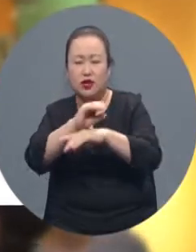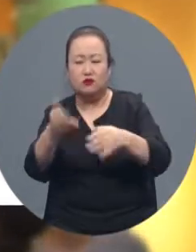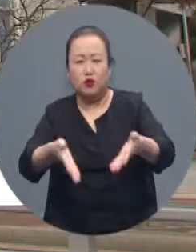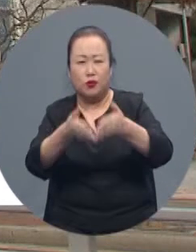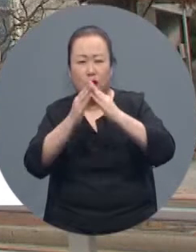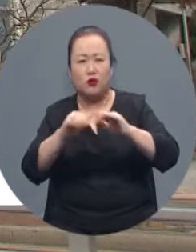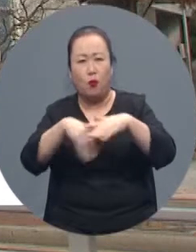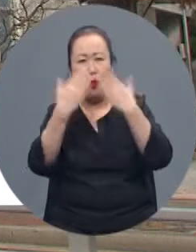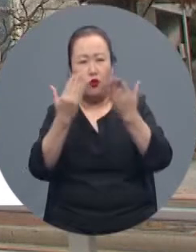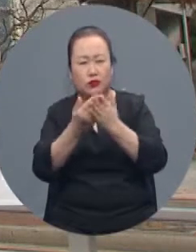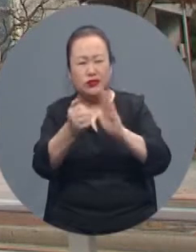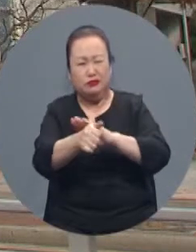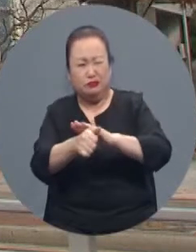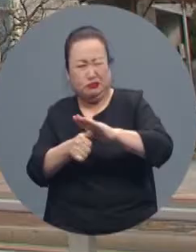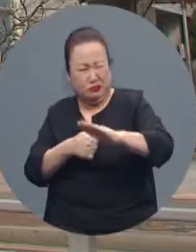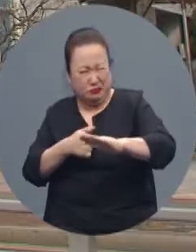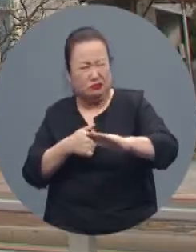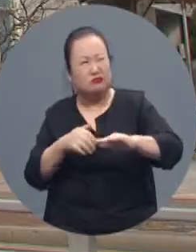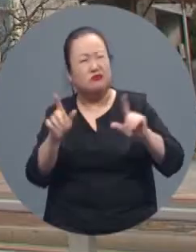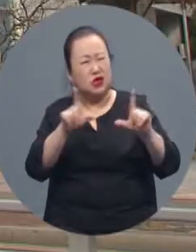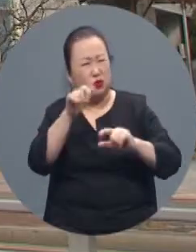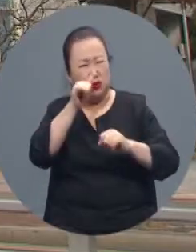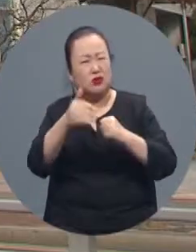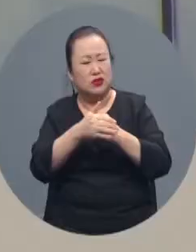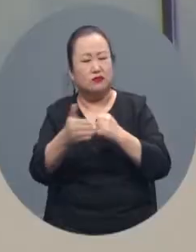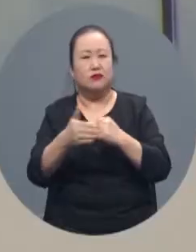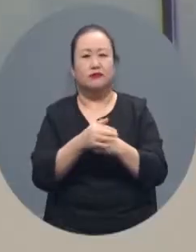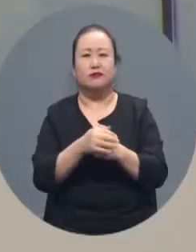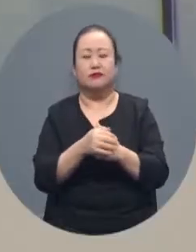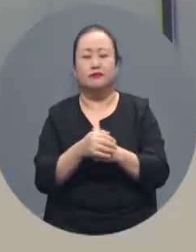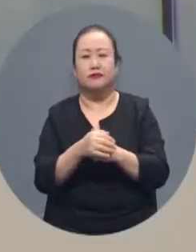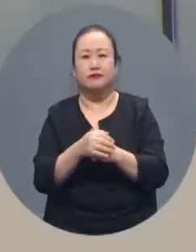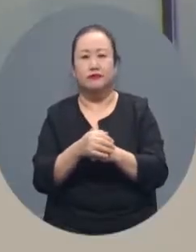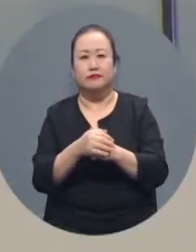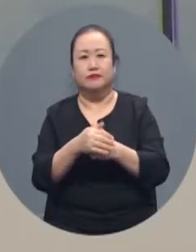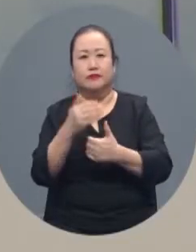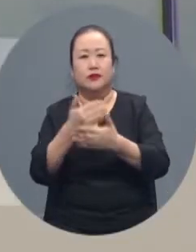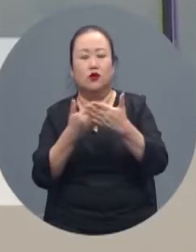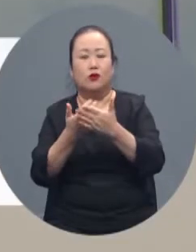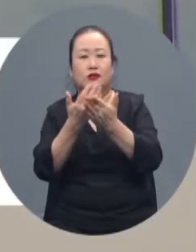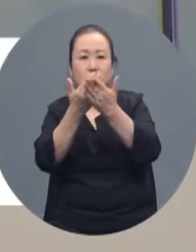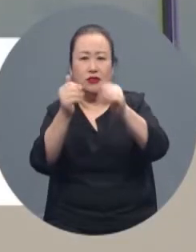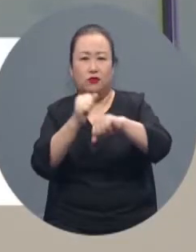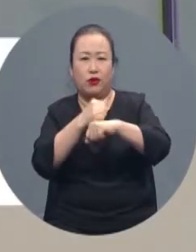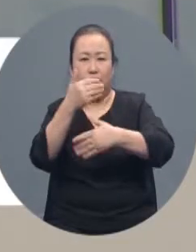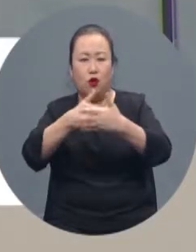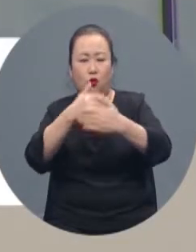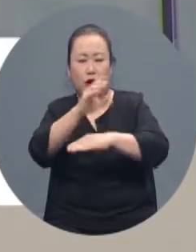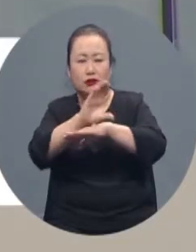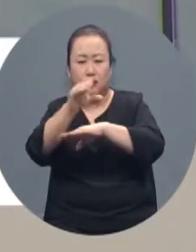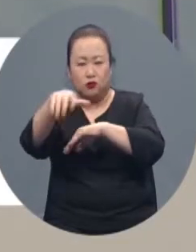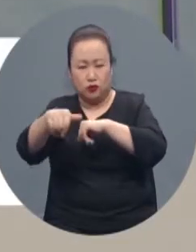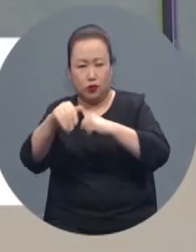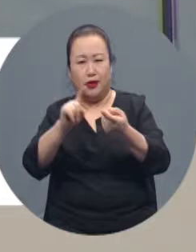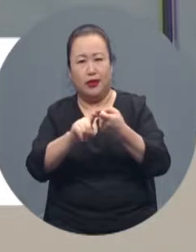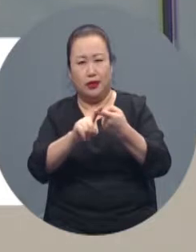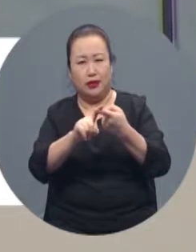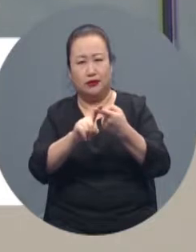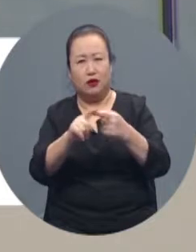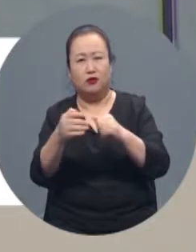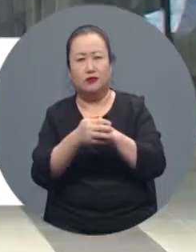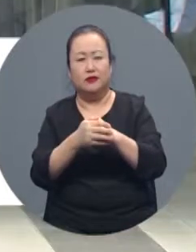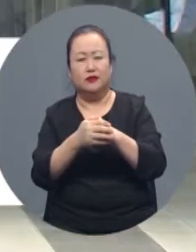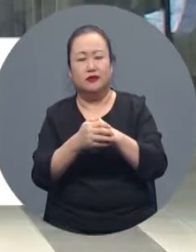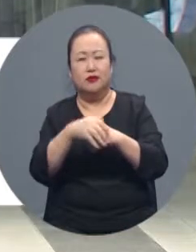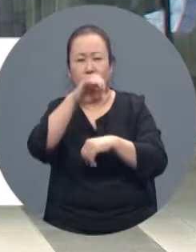모든 면에서 소극적인 태도를 보여왔다는 겁니다. 영진이가 지금 영화 촬영소에 대해서 원안을